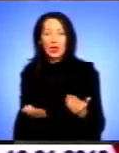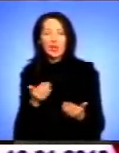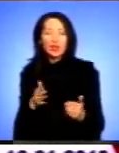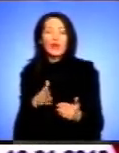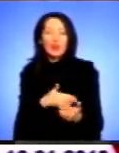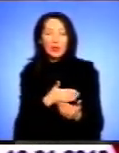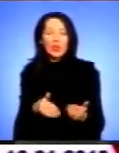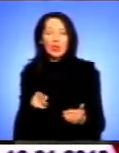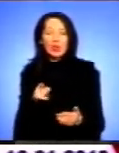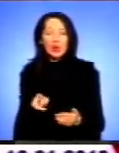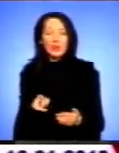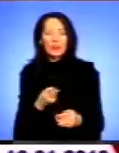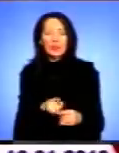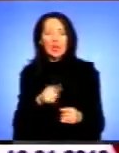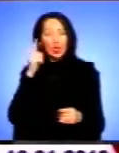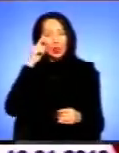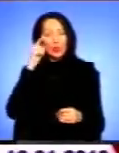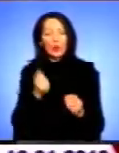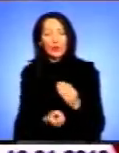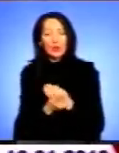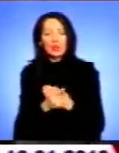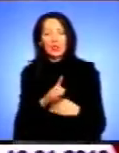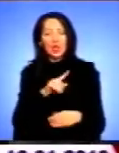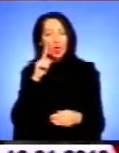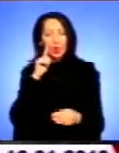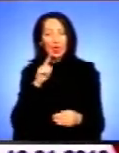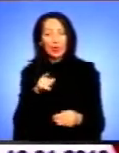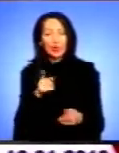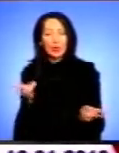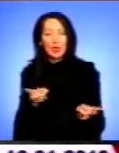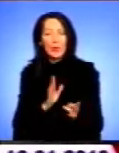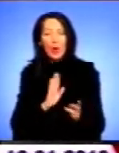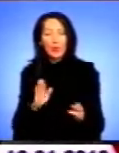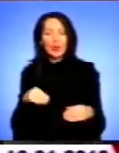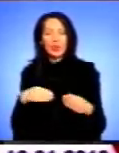то це, думаю, викличе деякі незручності, оскільки треба буде здавати